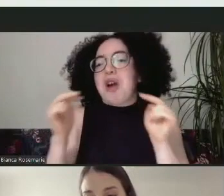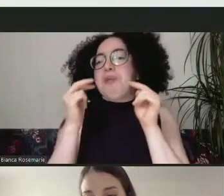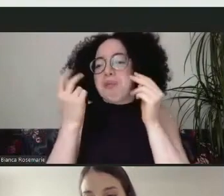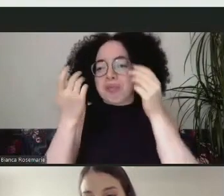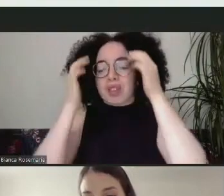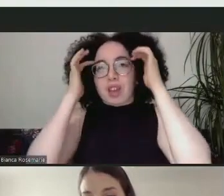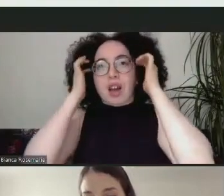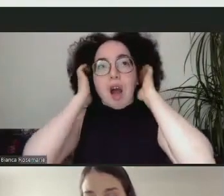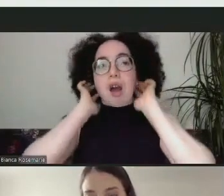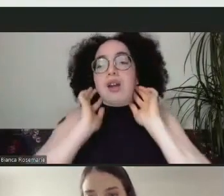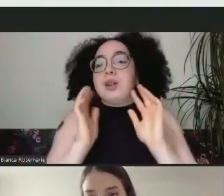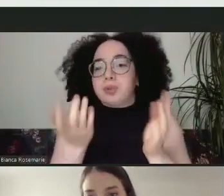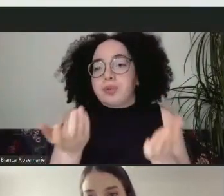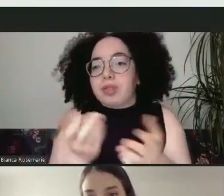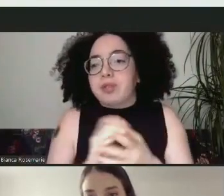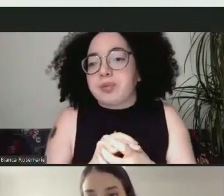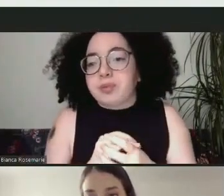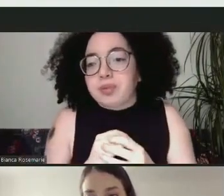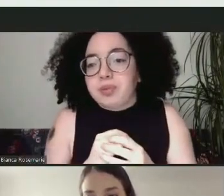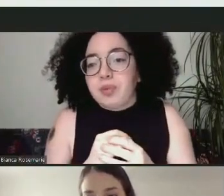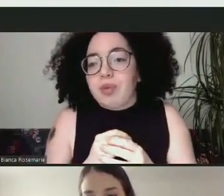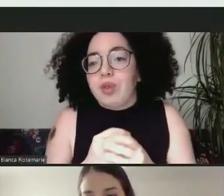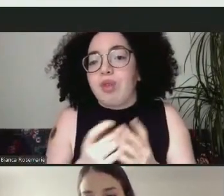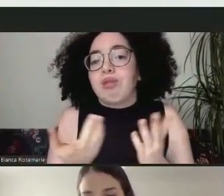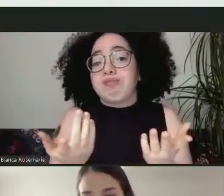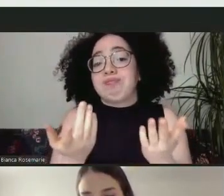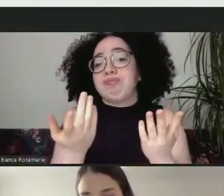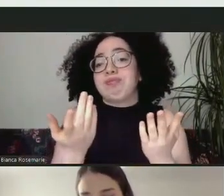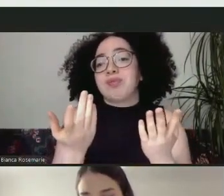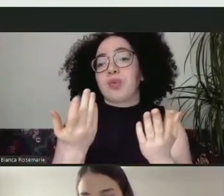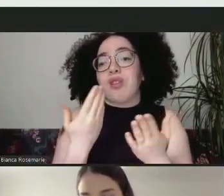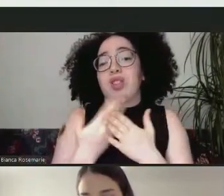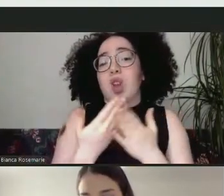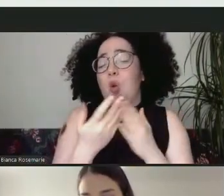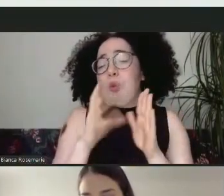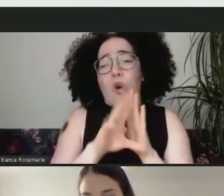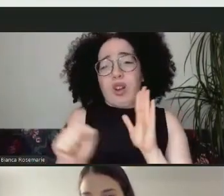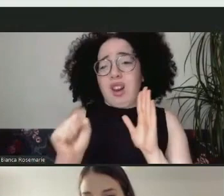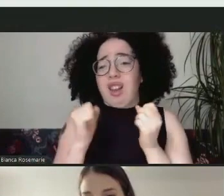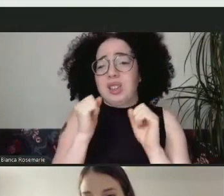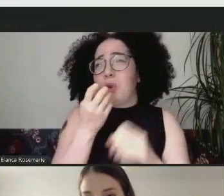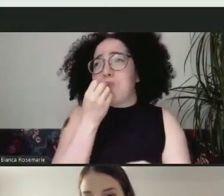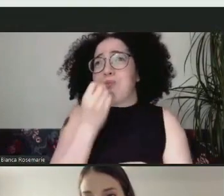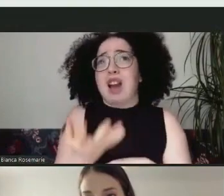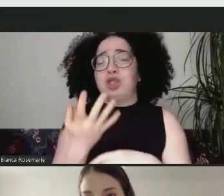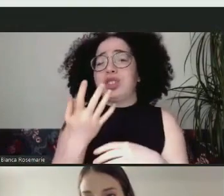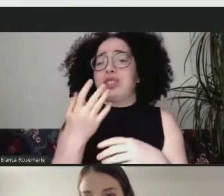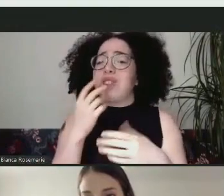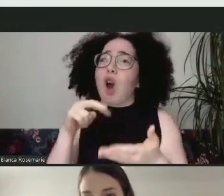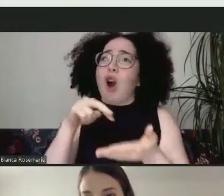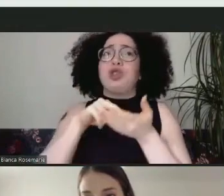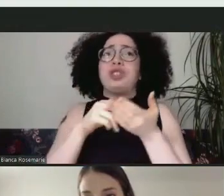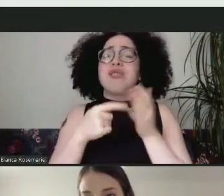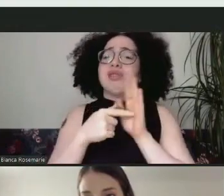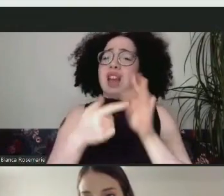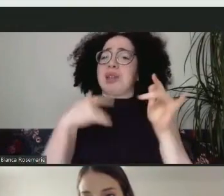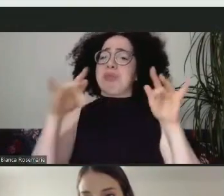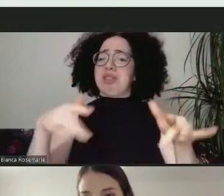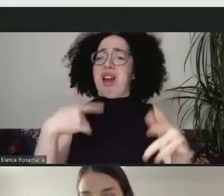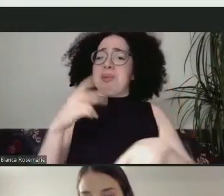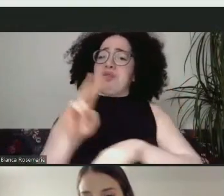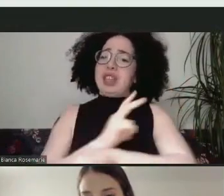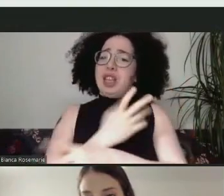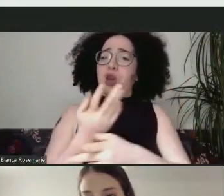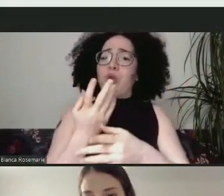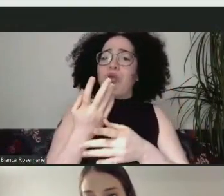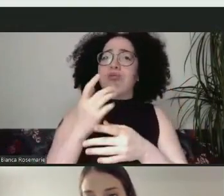konnte, auch Probleme diskutieren konnte, auf Augenhöhe und so weiter. Das heißt, der